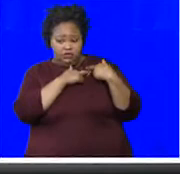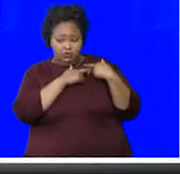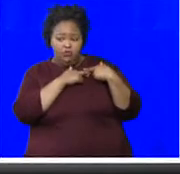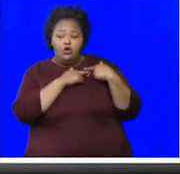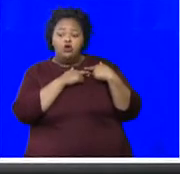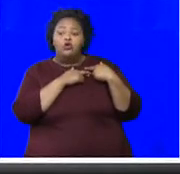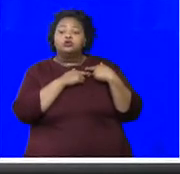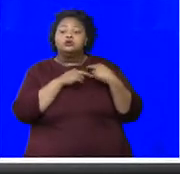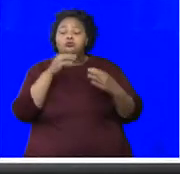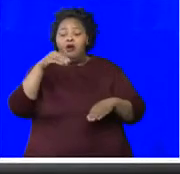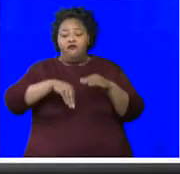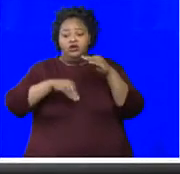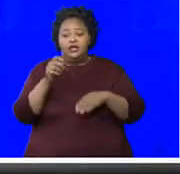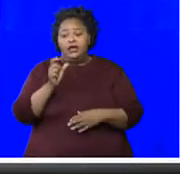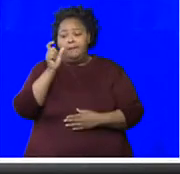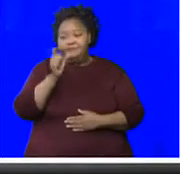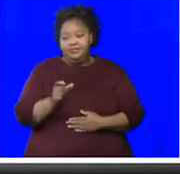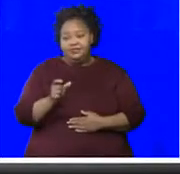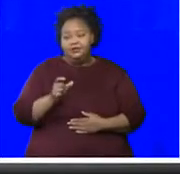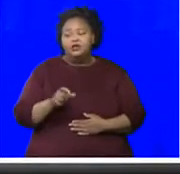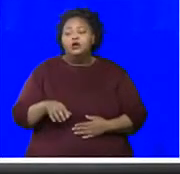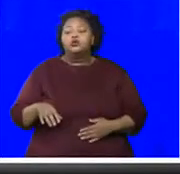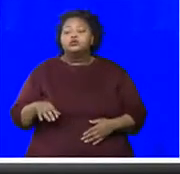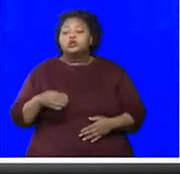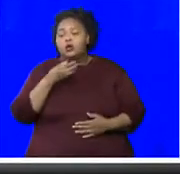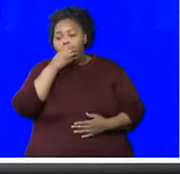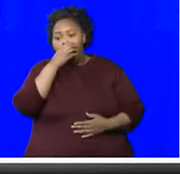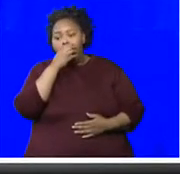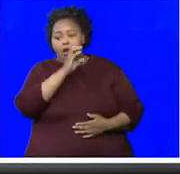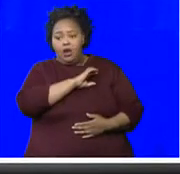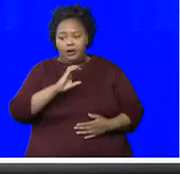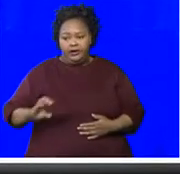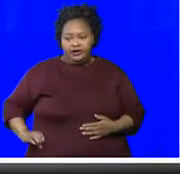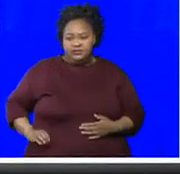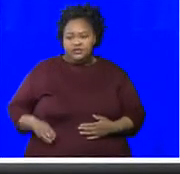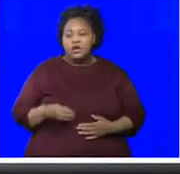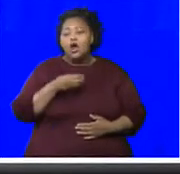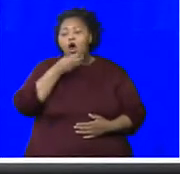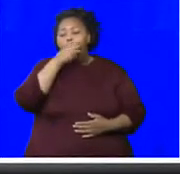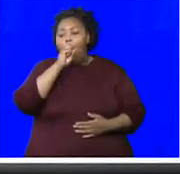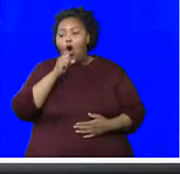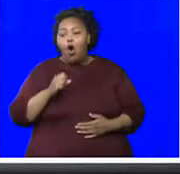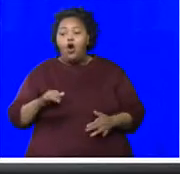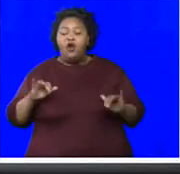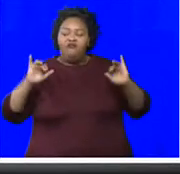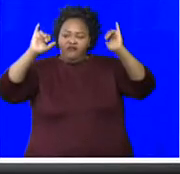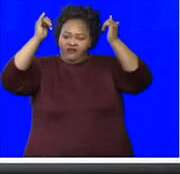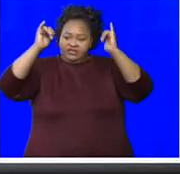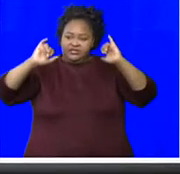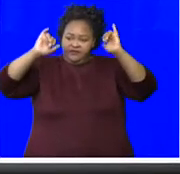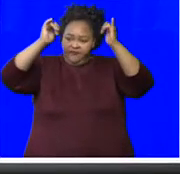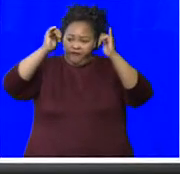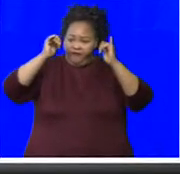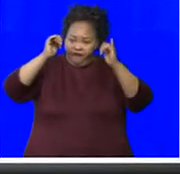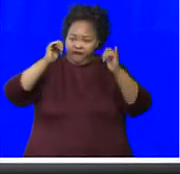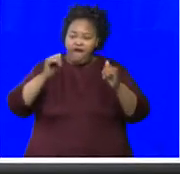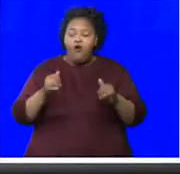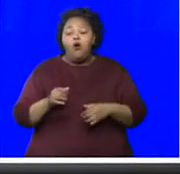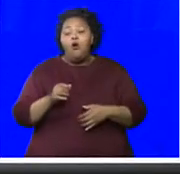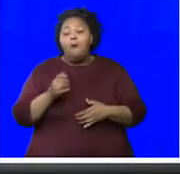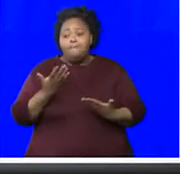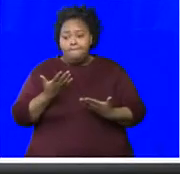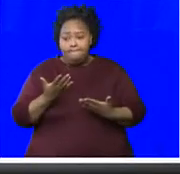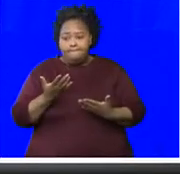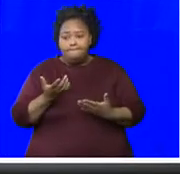kule event leyo. Kusinikeza ke emandla ekutheni mayevele emaswati noma ke le event lena